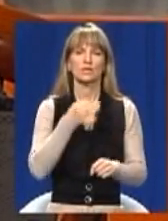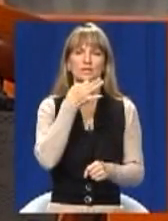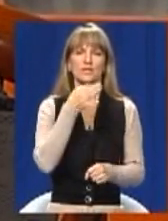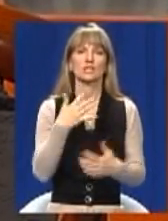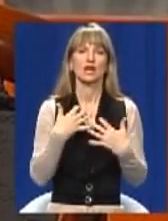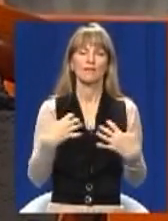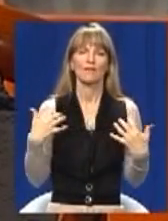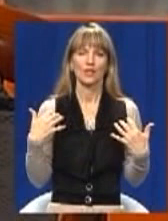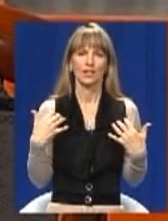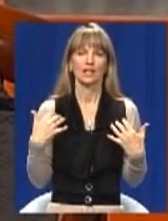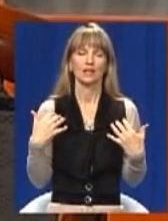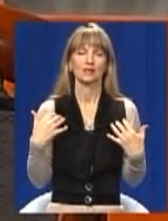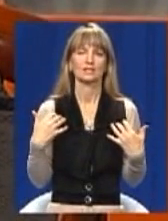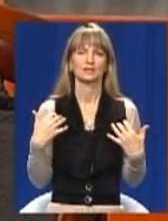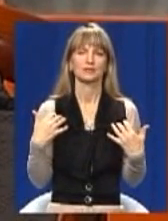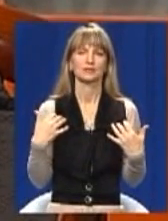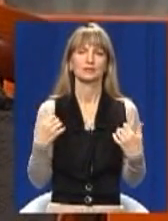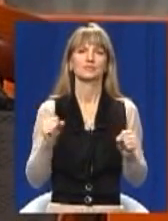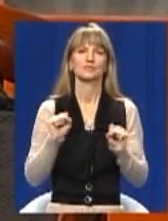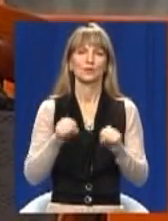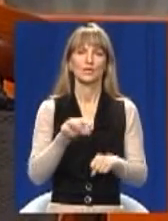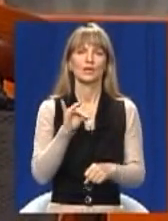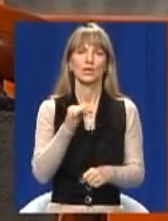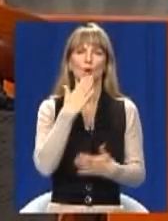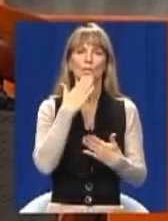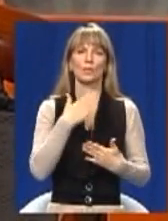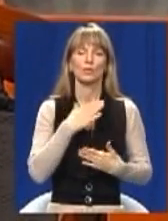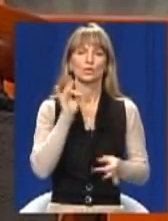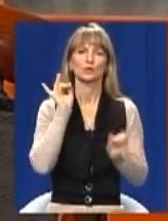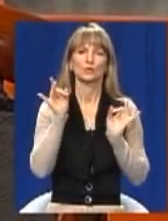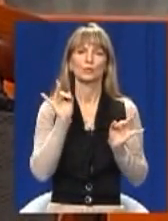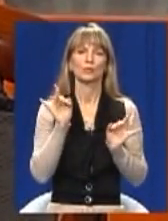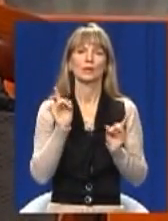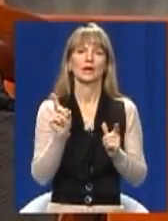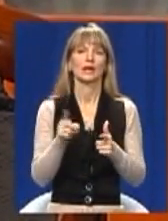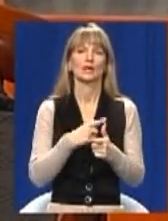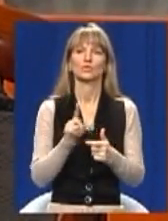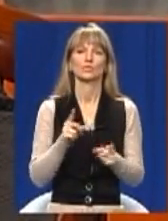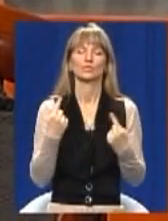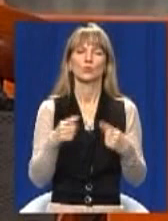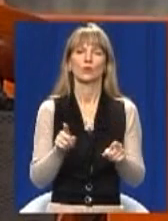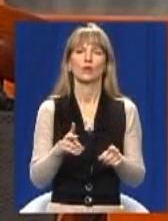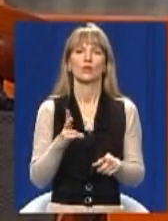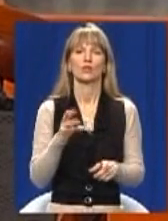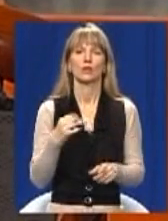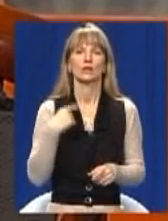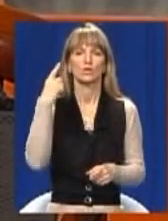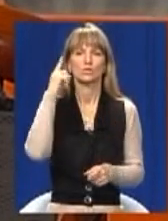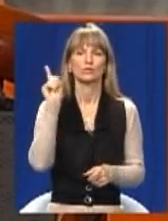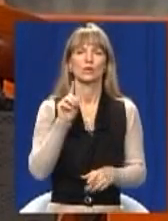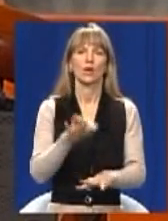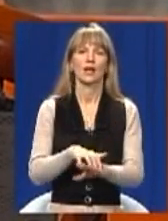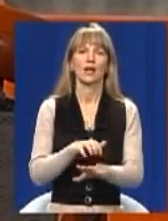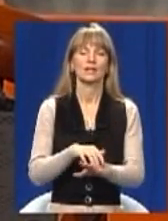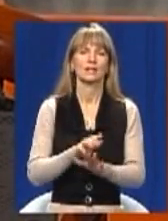сказать, животные, они, может быть, даже любят шум или что-то другое, но я думаю, что коты